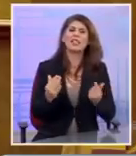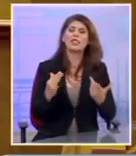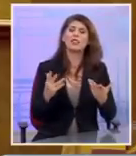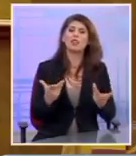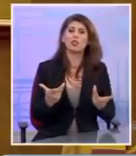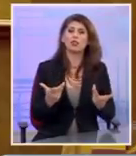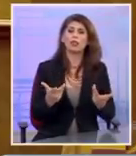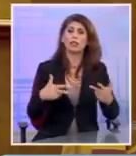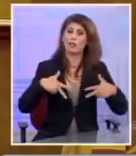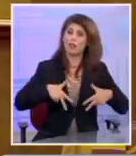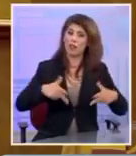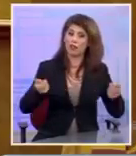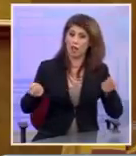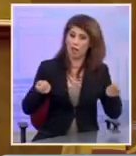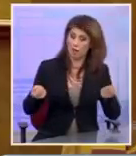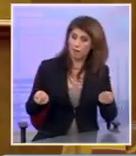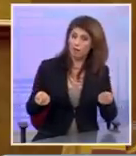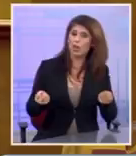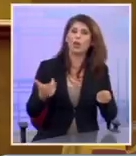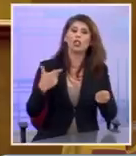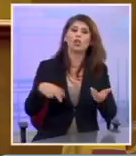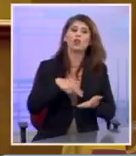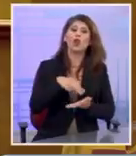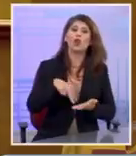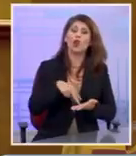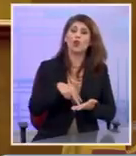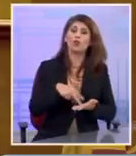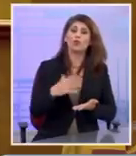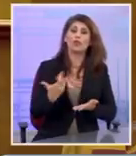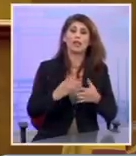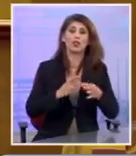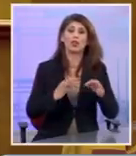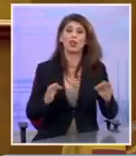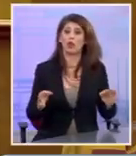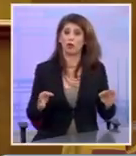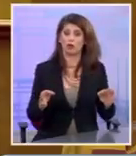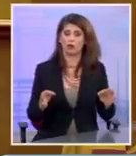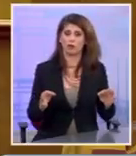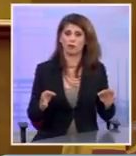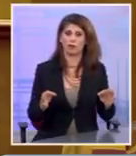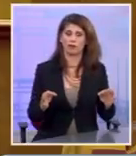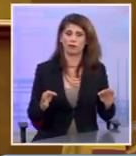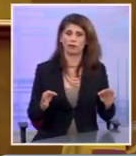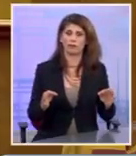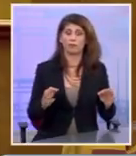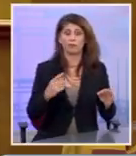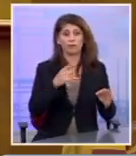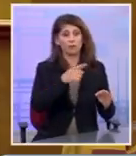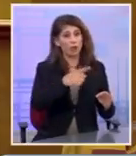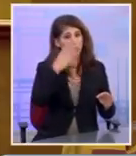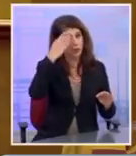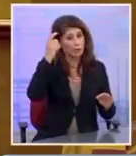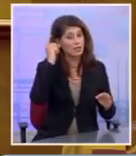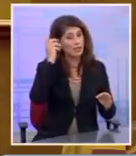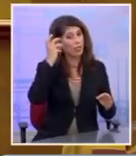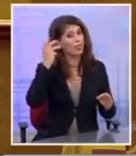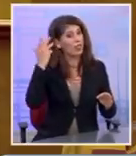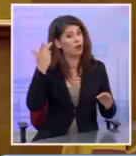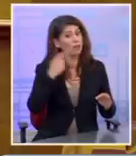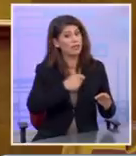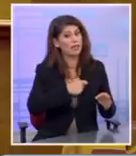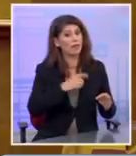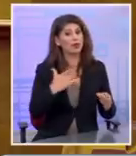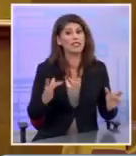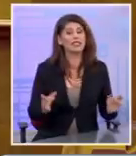ότι κυβερνά και ότι ο ρόλος του είναι ιστορικός. Θεωρεί ότι η